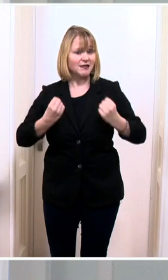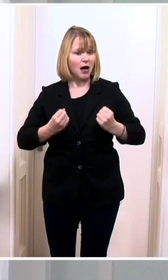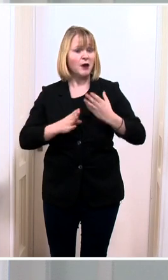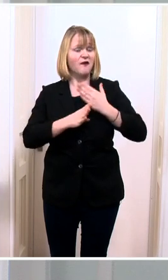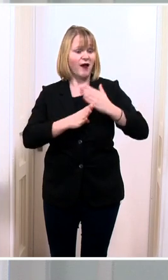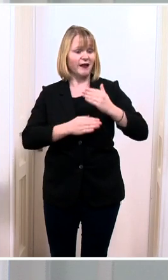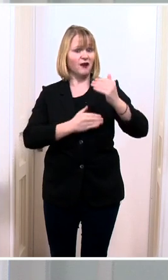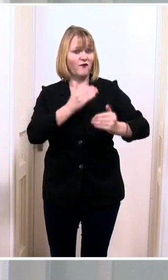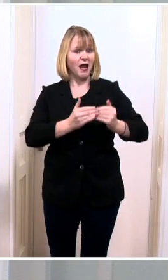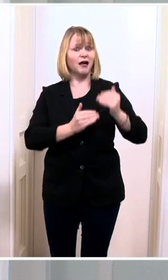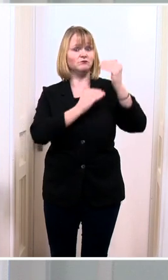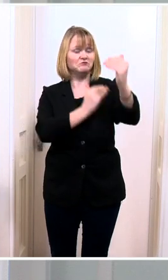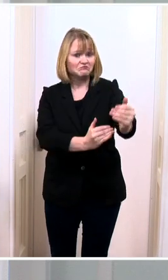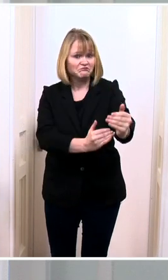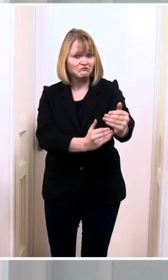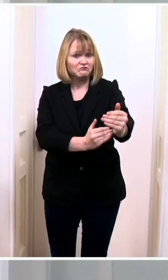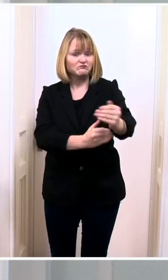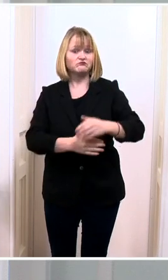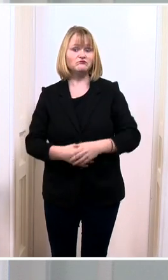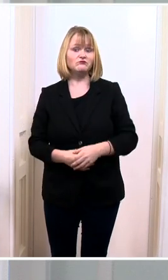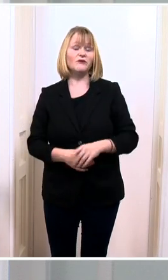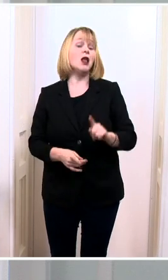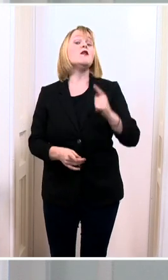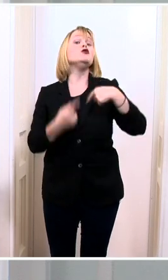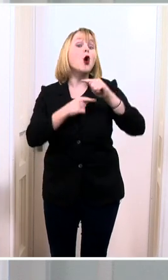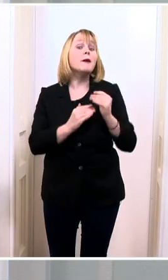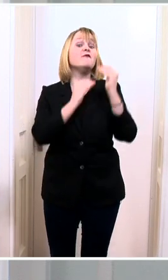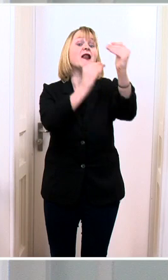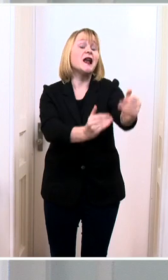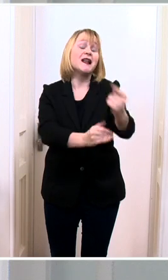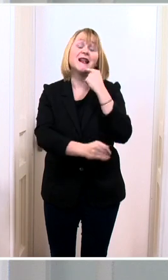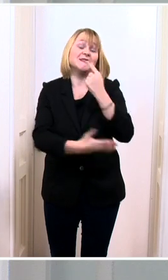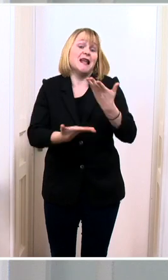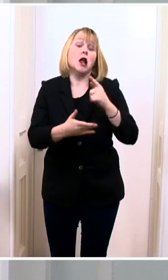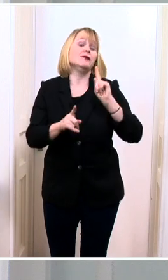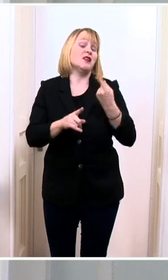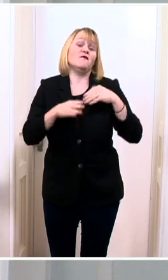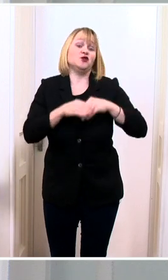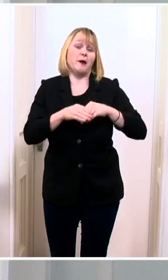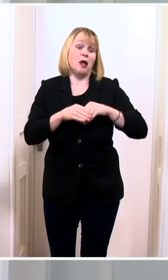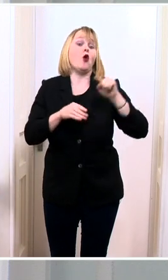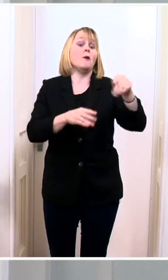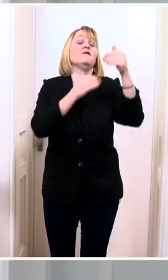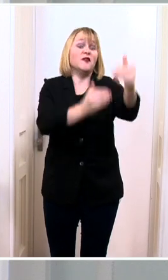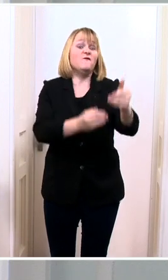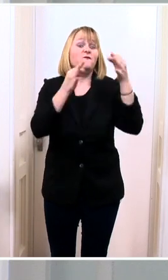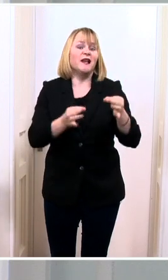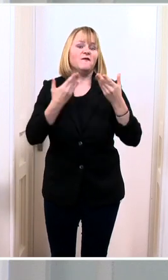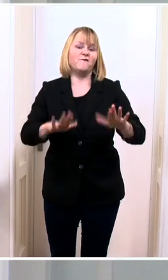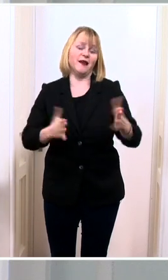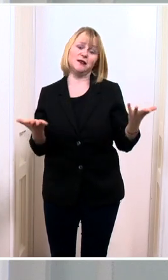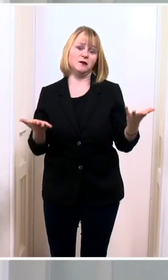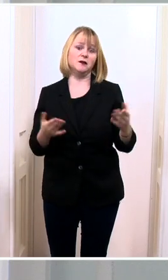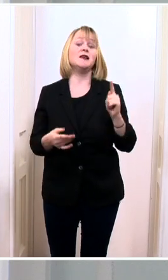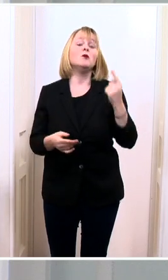kann zum heutigen Zeitpunkt leider nicht ausgeschlossen werden. Maßgebend für den Entscheid wird sein,